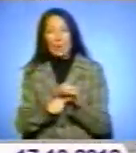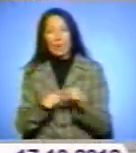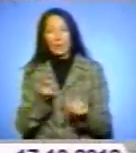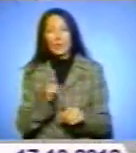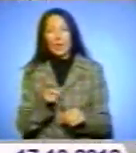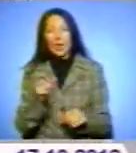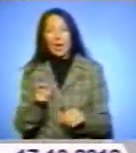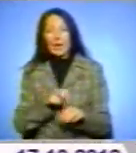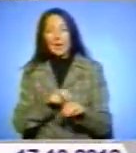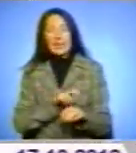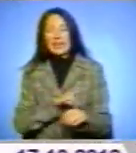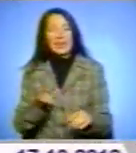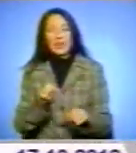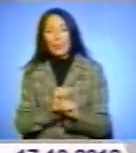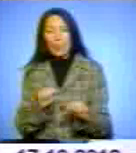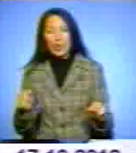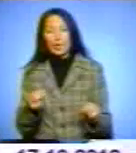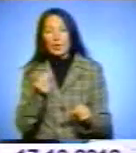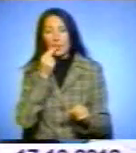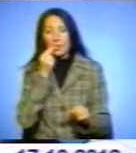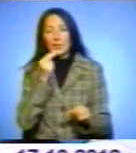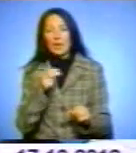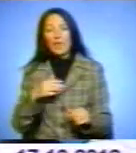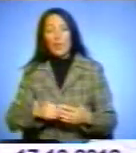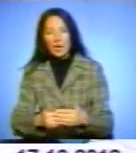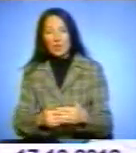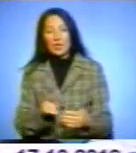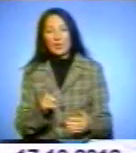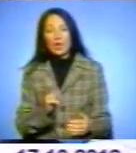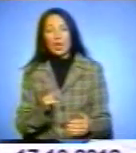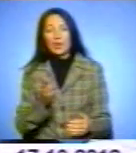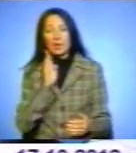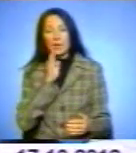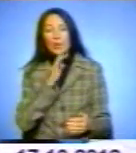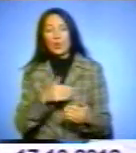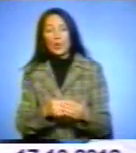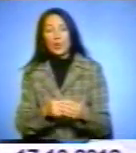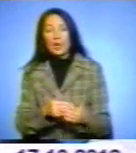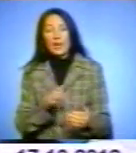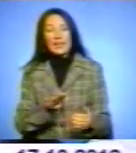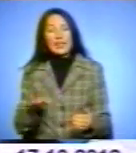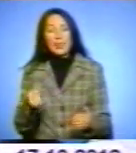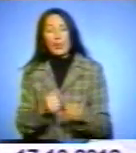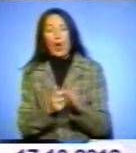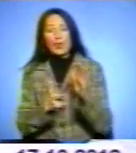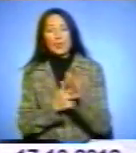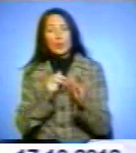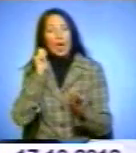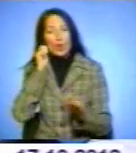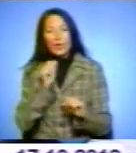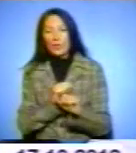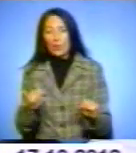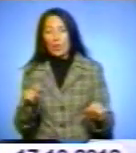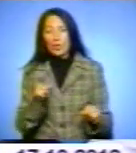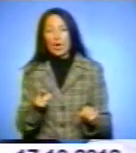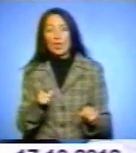вагітним і матерям, що годують дітей груддю. Ні в якому разі не давати дітям до 8 років, тому що їхній шлунково-кишковий тракт не